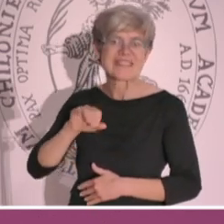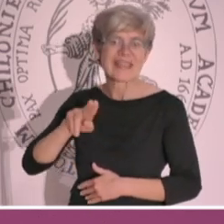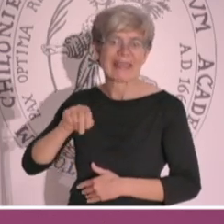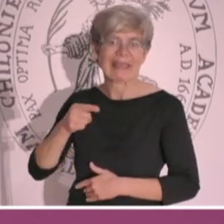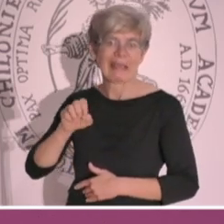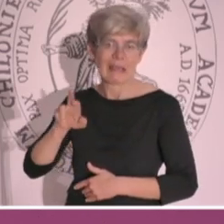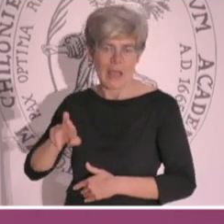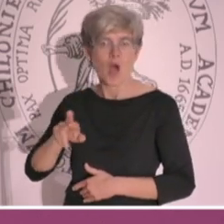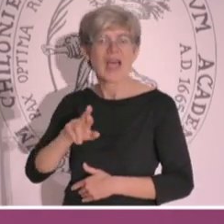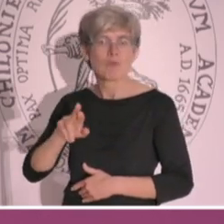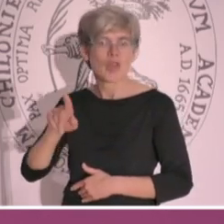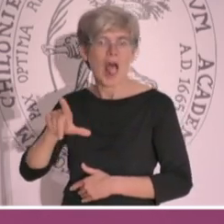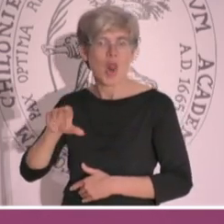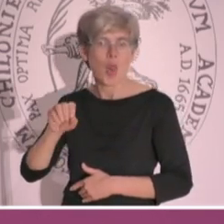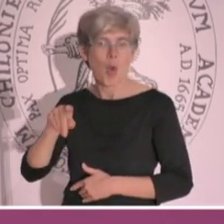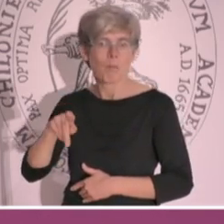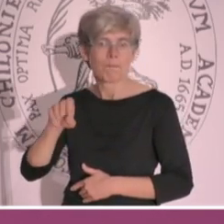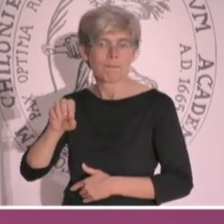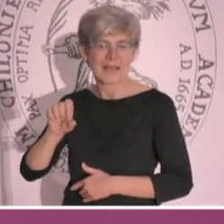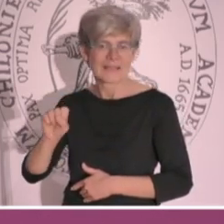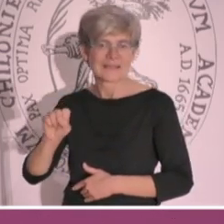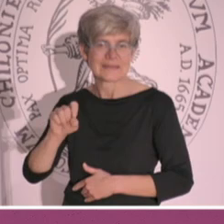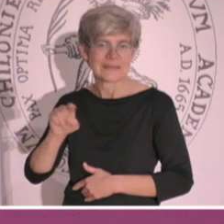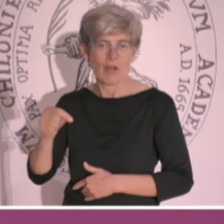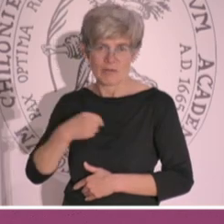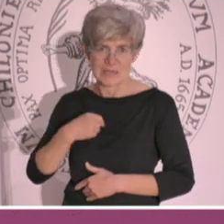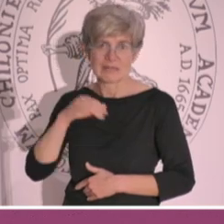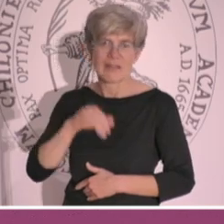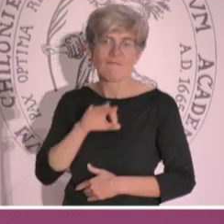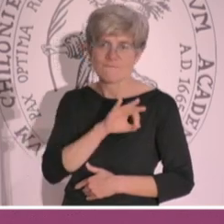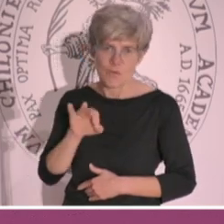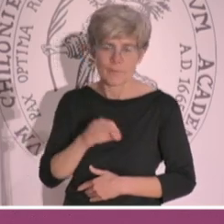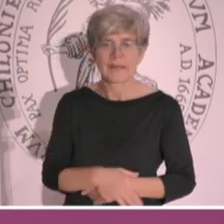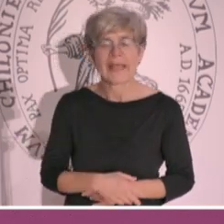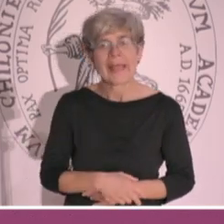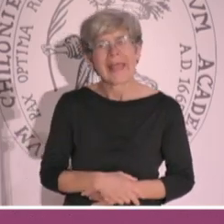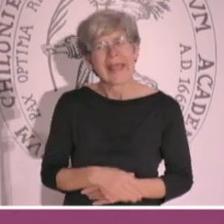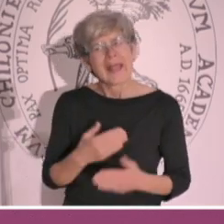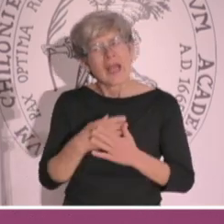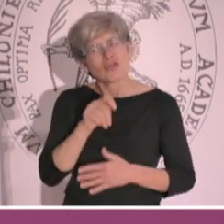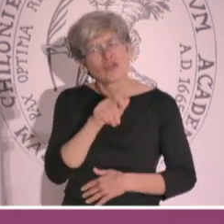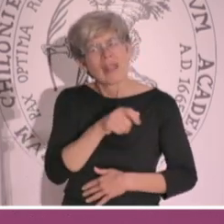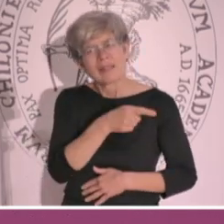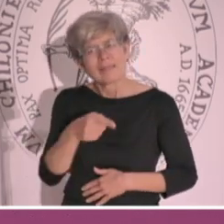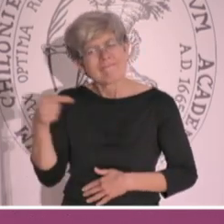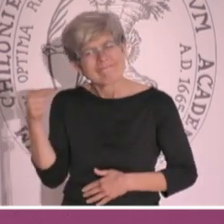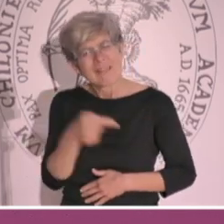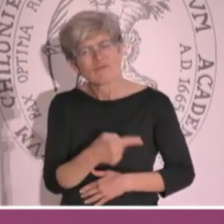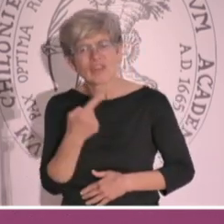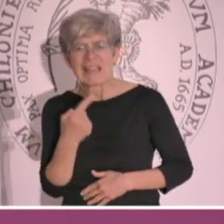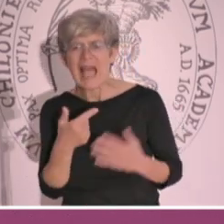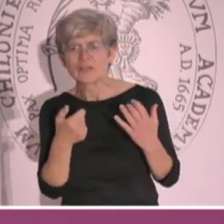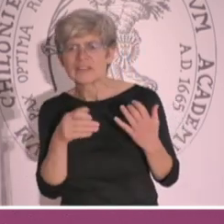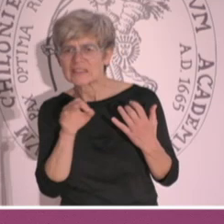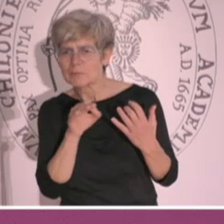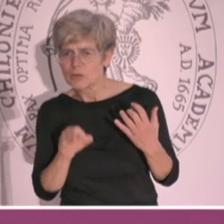erreichbar. Übrigens äußern 61% der Studierenden Beratungs- und Unterstützungsbedarf. Und diese Zahl ist in der